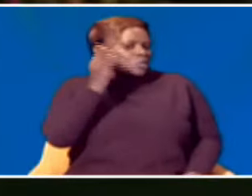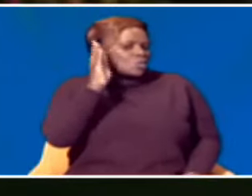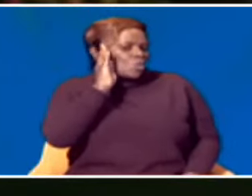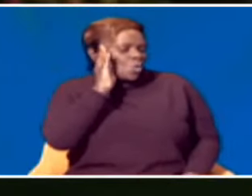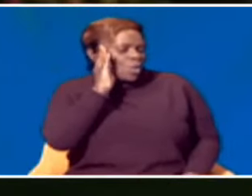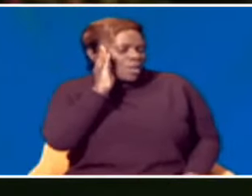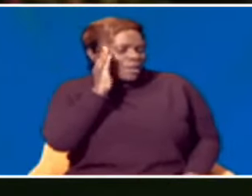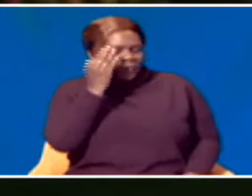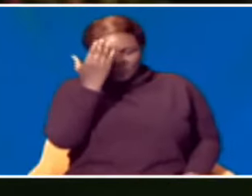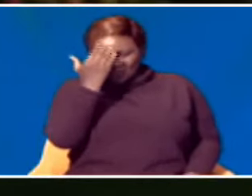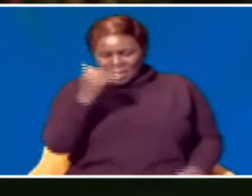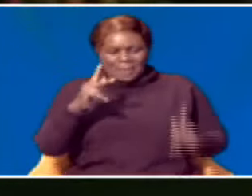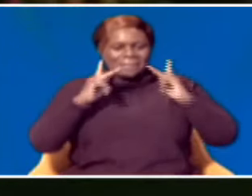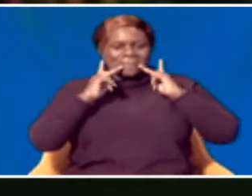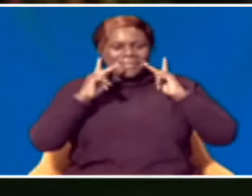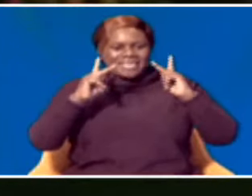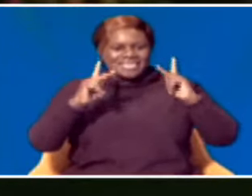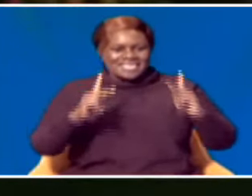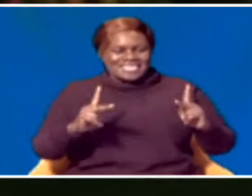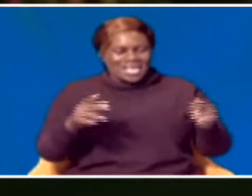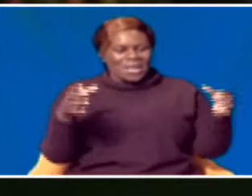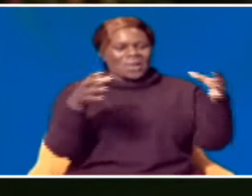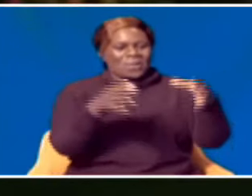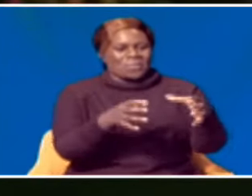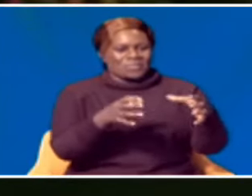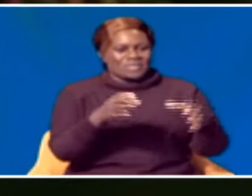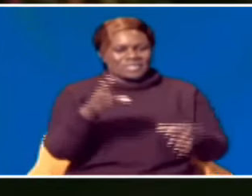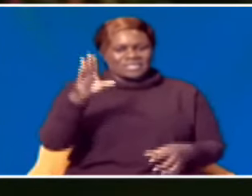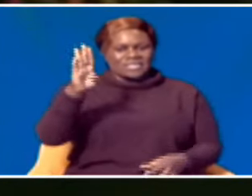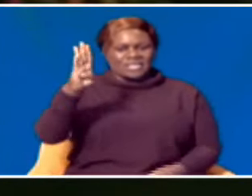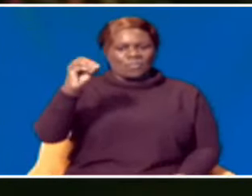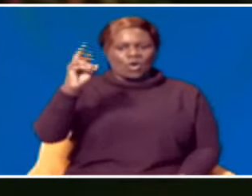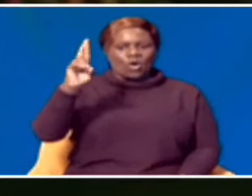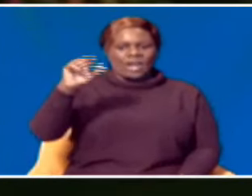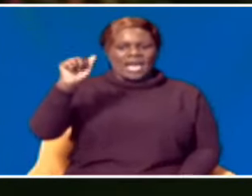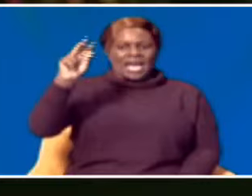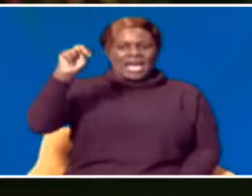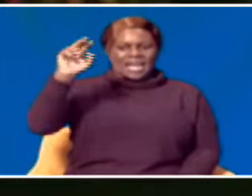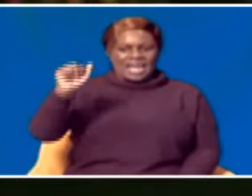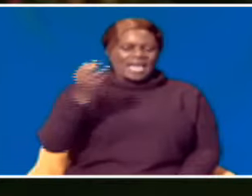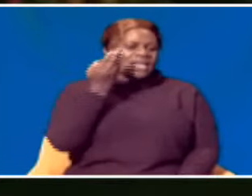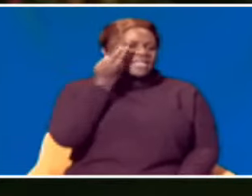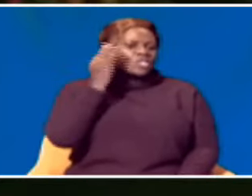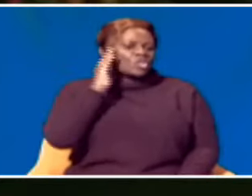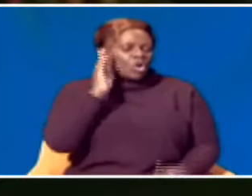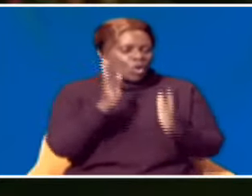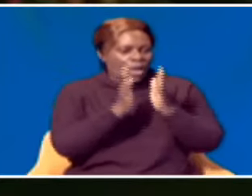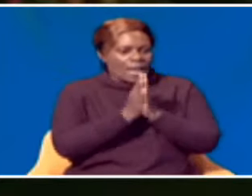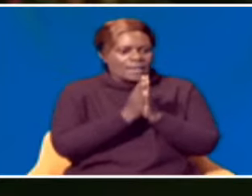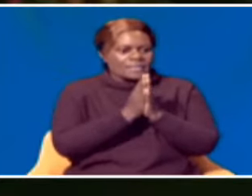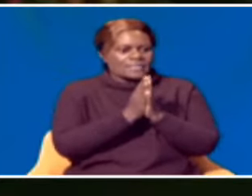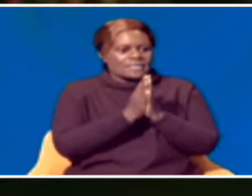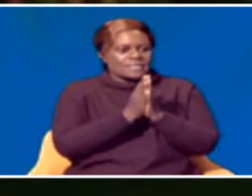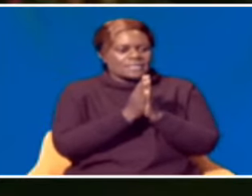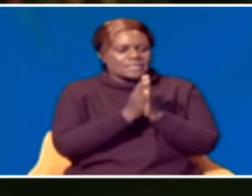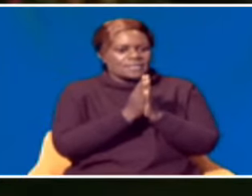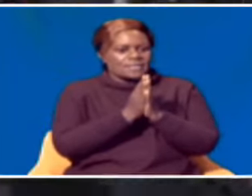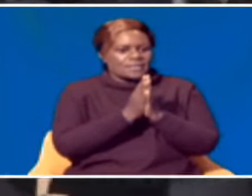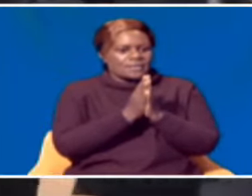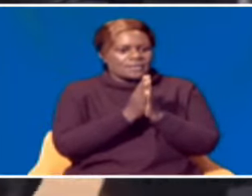kuendelesha kudumisha amani. Jamii ya Borana kutoka eneo la Garbatula Isiolo na ile ya